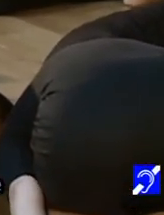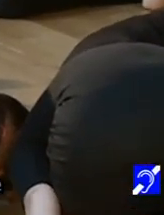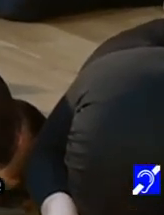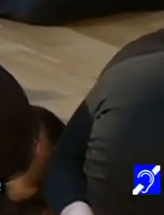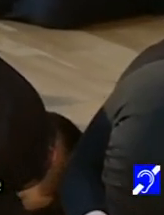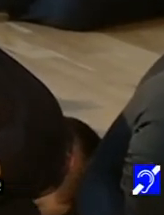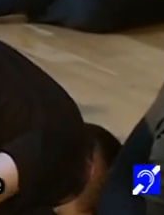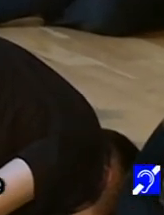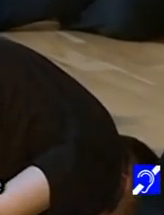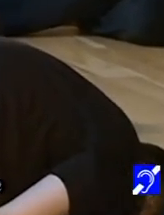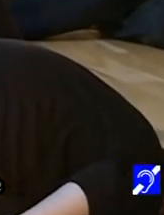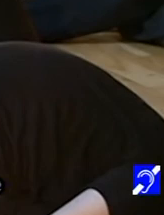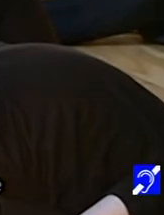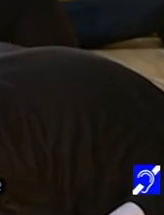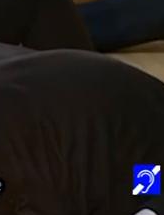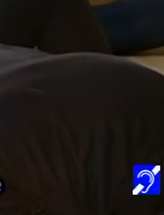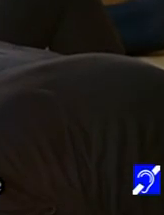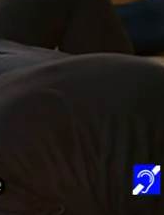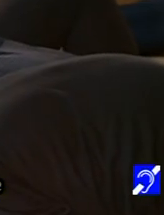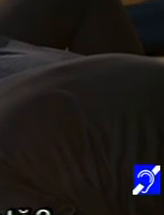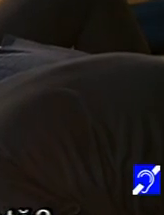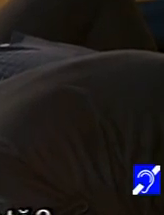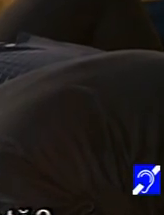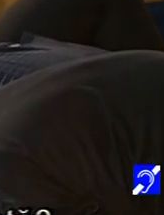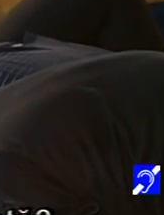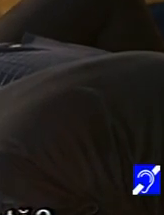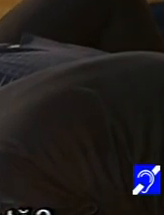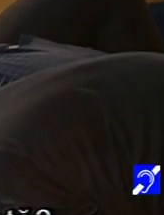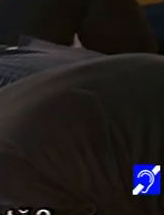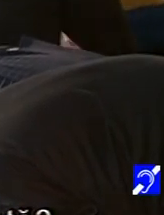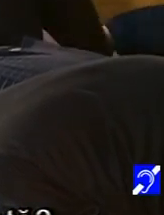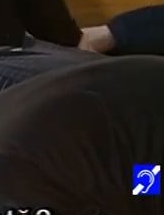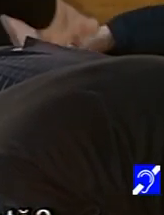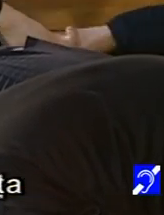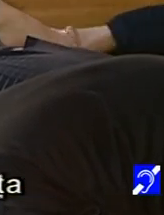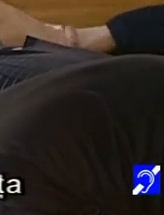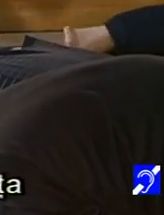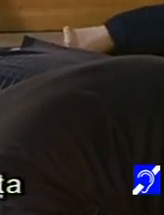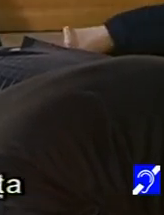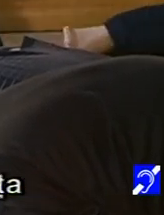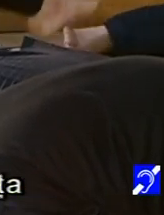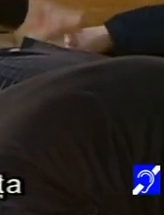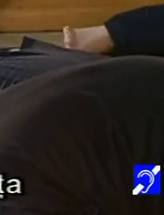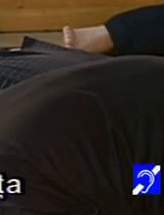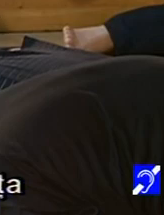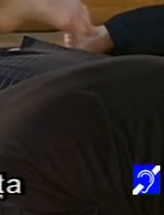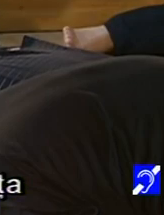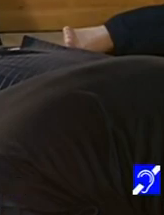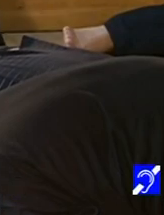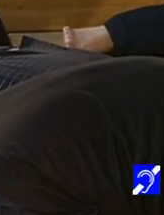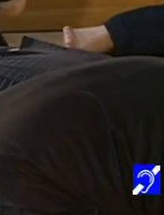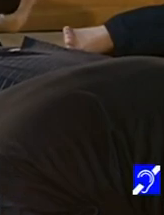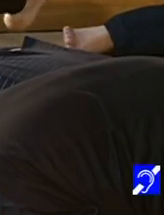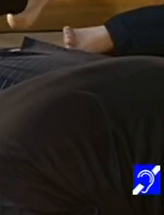wie benutzt man, wie nimmt man dann in Zukunft, auch im Beruf, das hier Erlernte mit und wo kann man dies auch